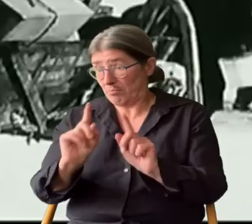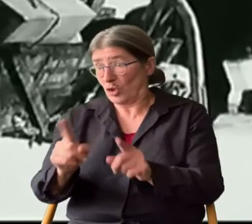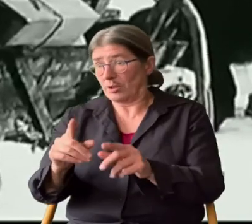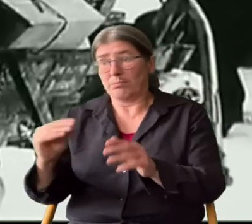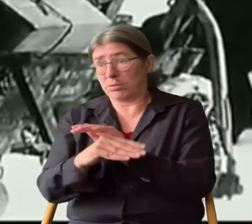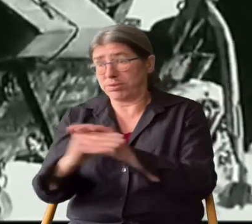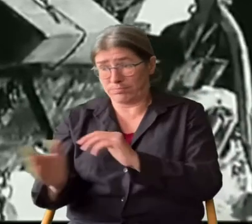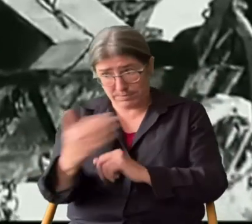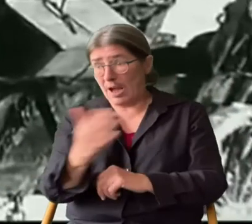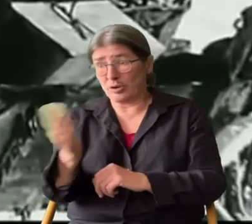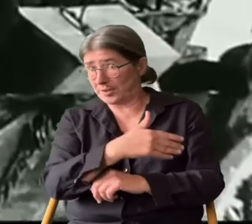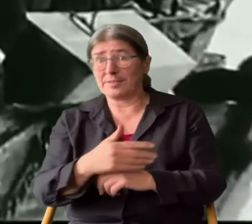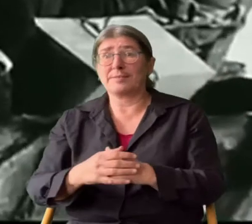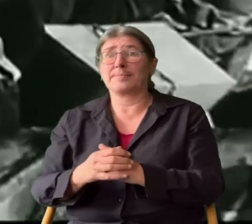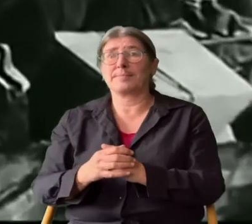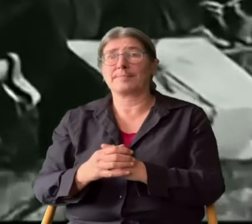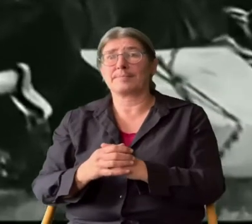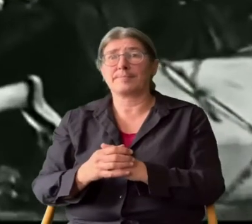raus.